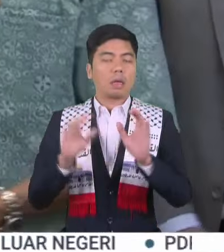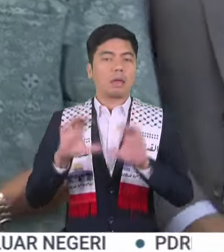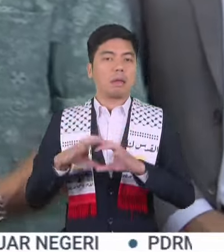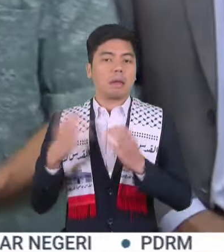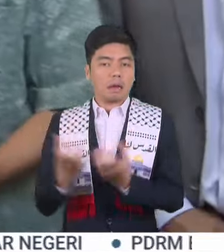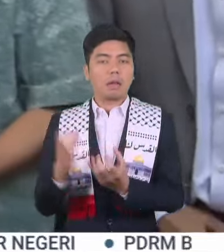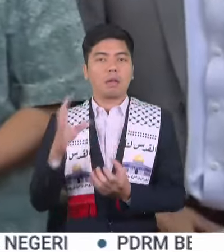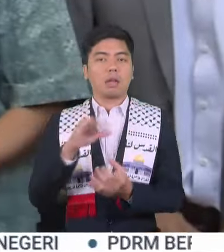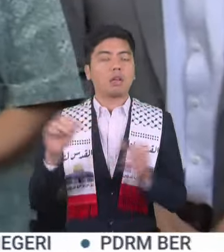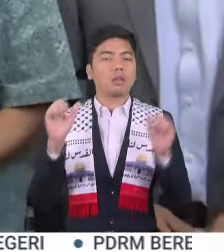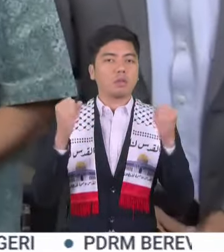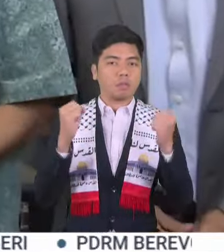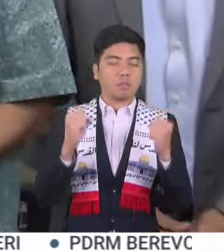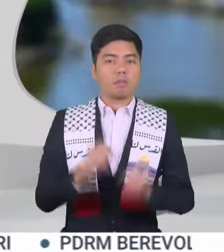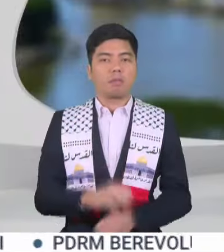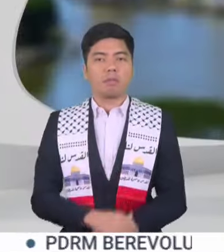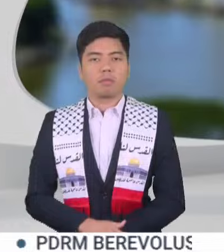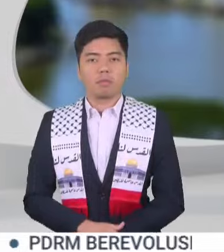dan persatuan sukan.